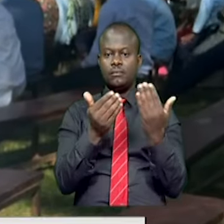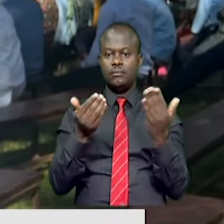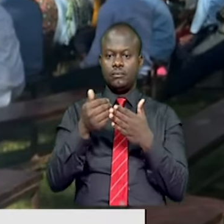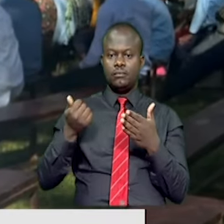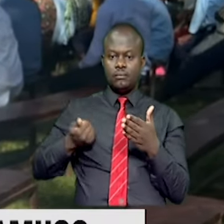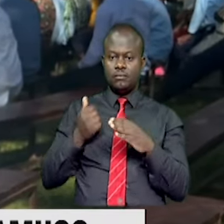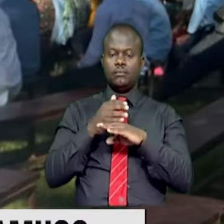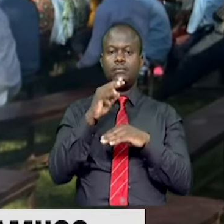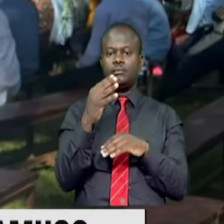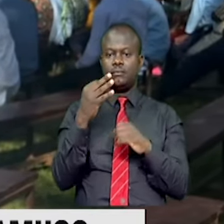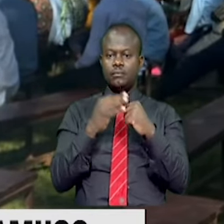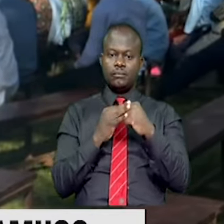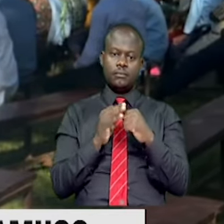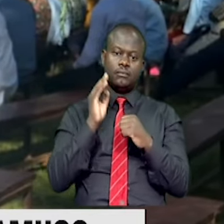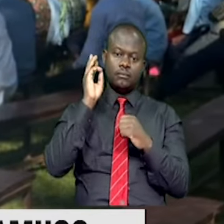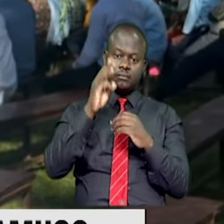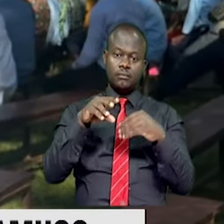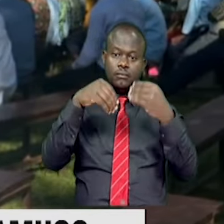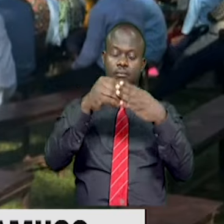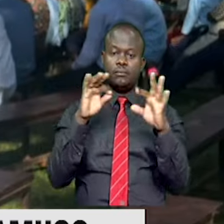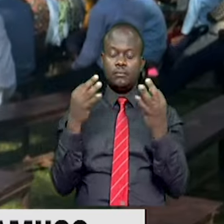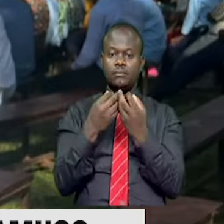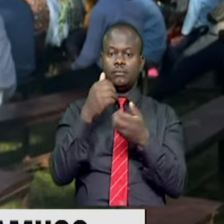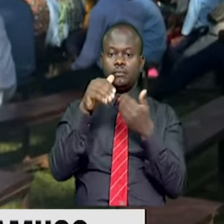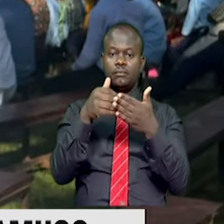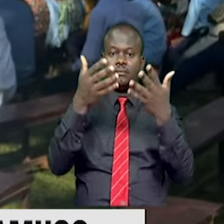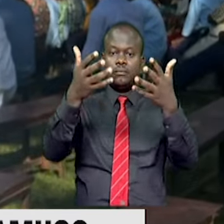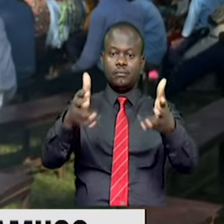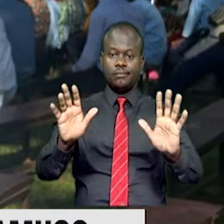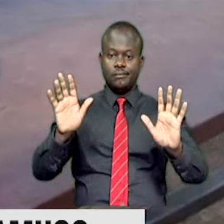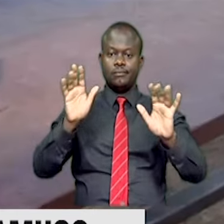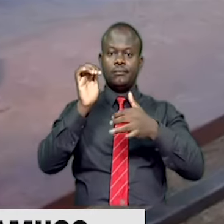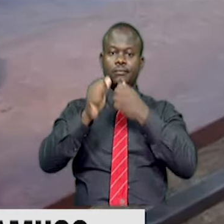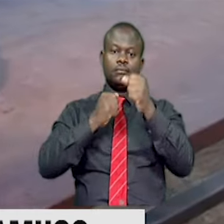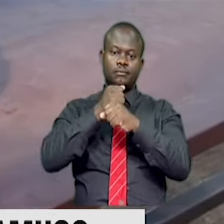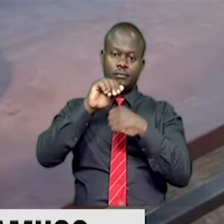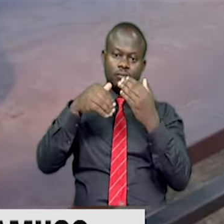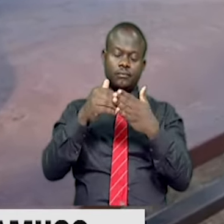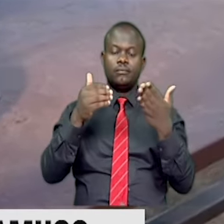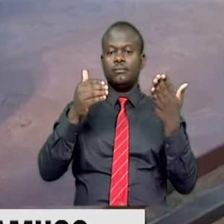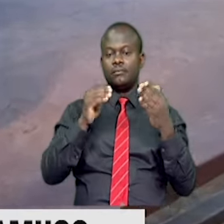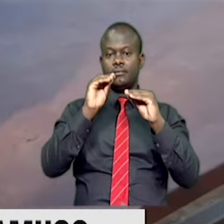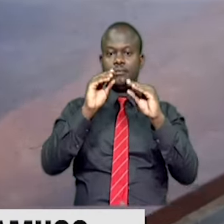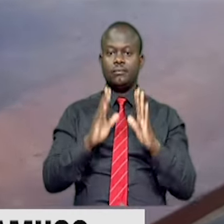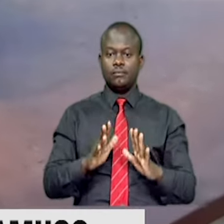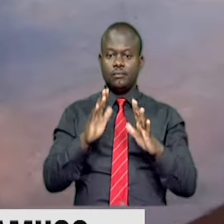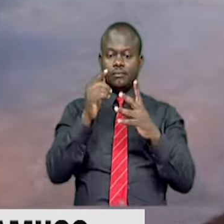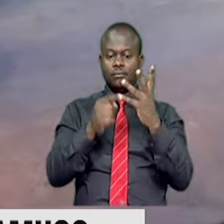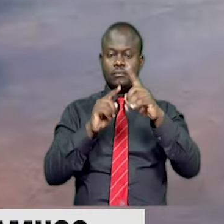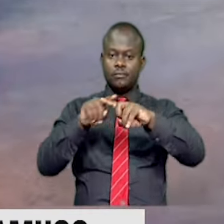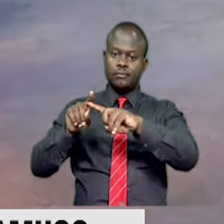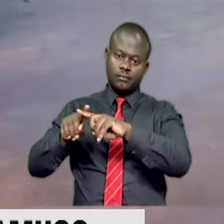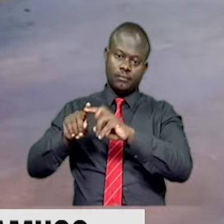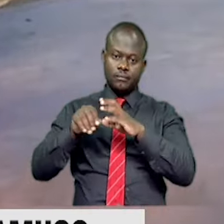b'abakobwa 48 bagiye gushyikirizwa imiryango yabo, bari bamaze umwaka urenga bigishwa amasomo atandukanye